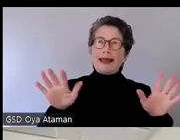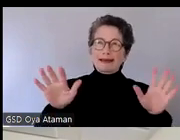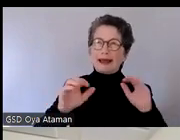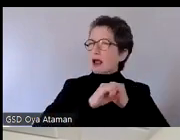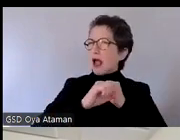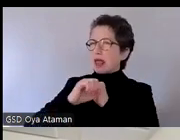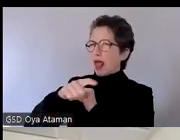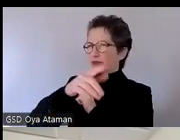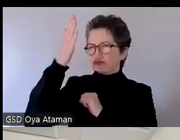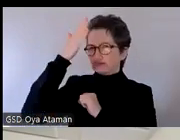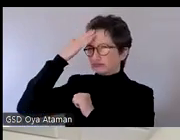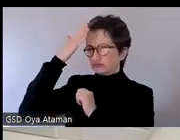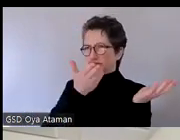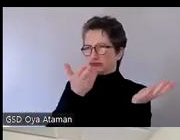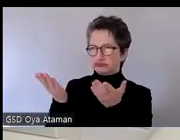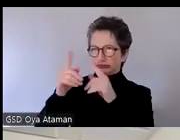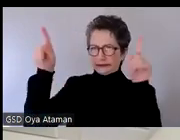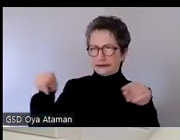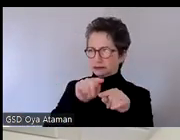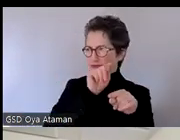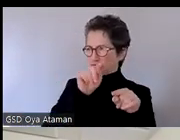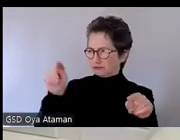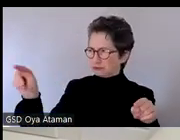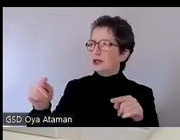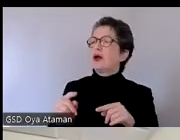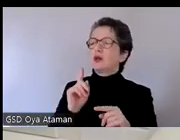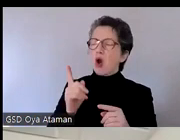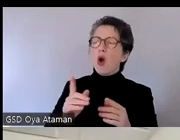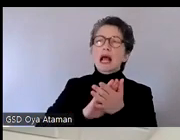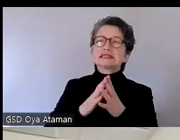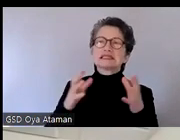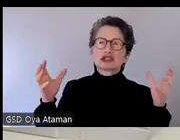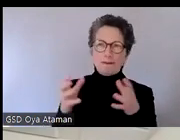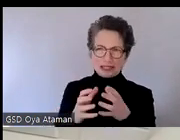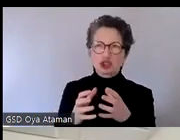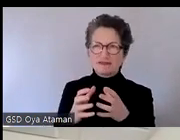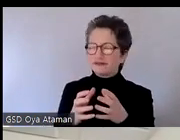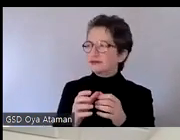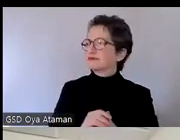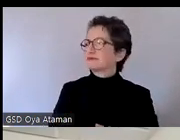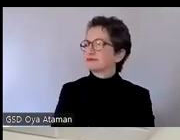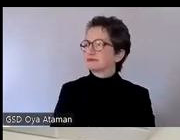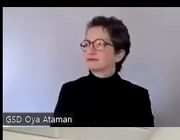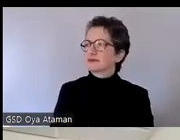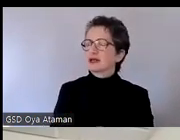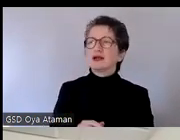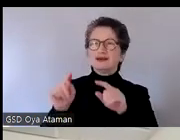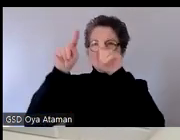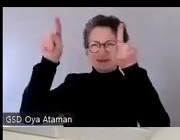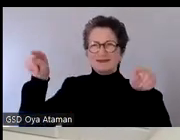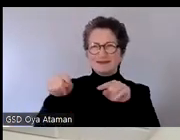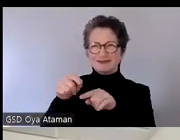auch über die Praxisgemeinschaft sich beteiligen. Hier ist die URL,